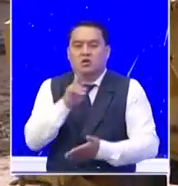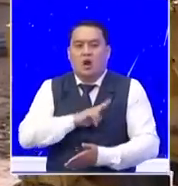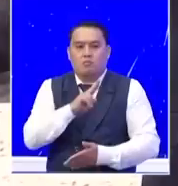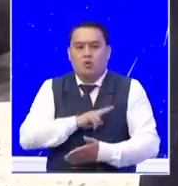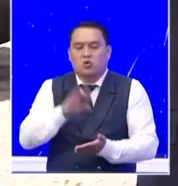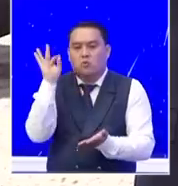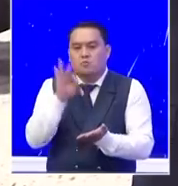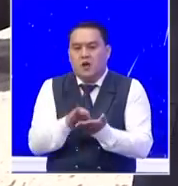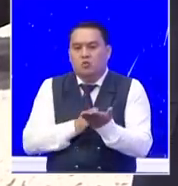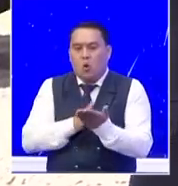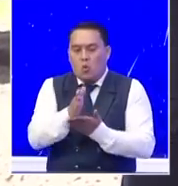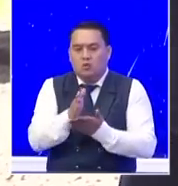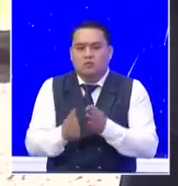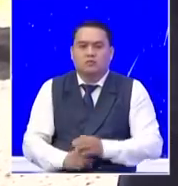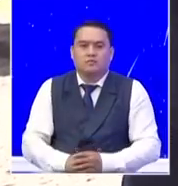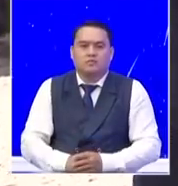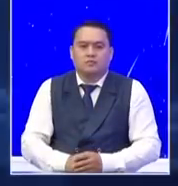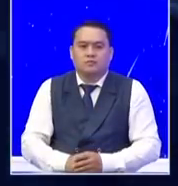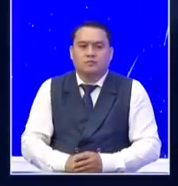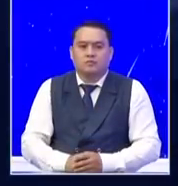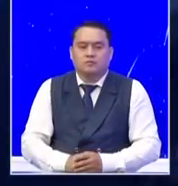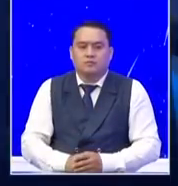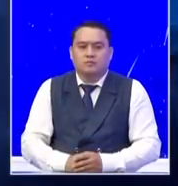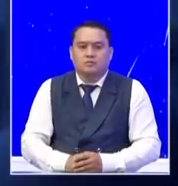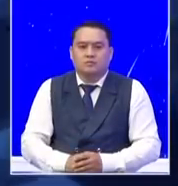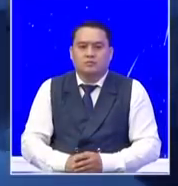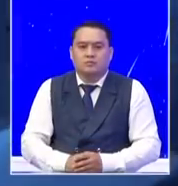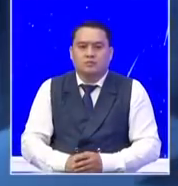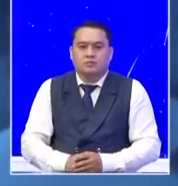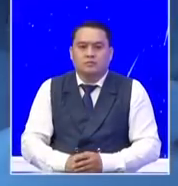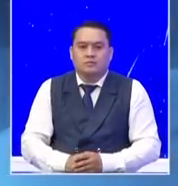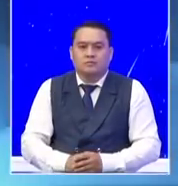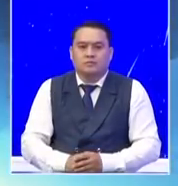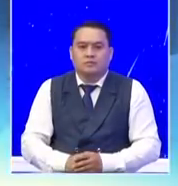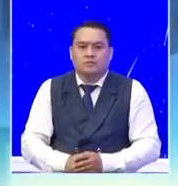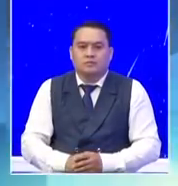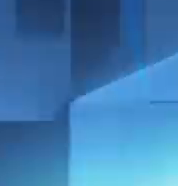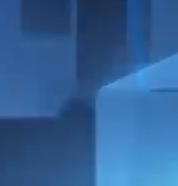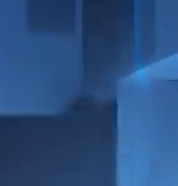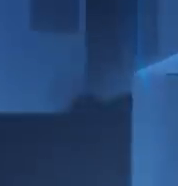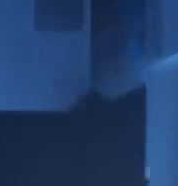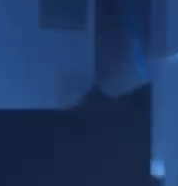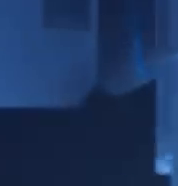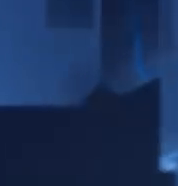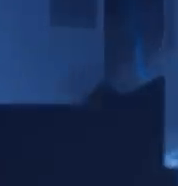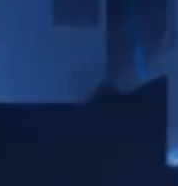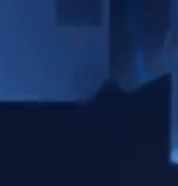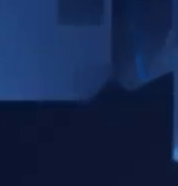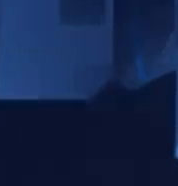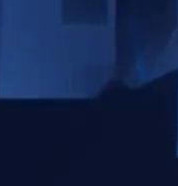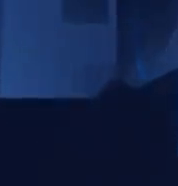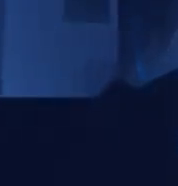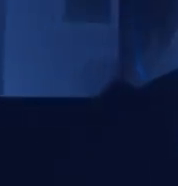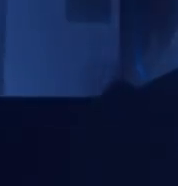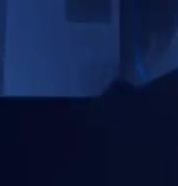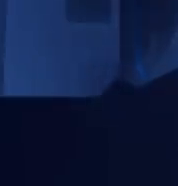по намеченному курсу, подытожил Аскар Мамин. Дамир Анитов, Азат Джумаханов, Еляман Раймбеков, Ануар Амангельдинов, Жаслан Шенкендже,